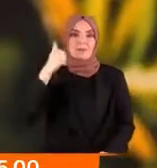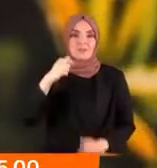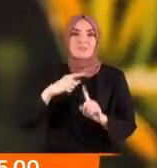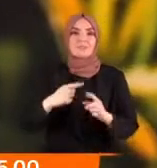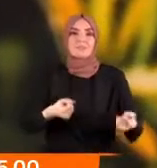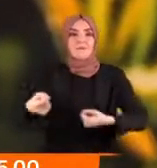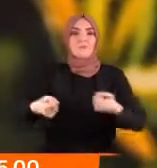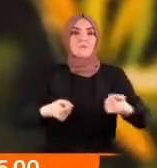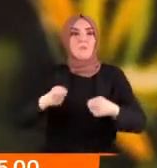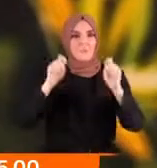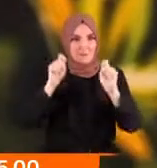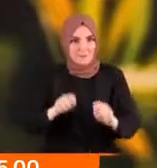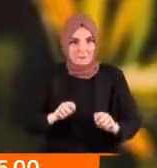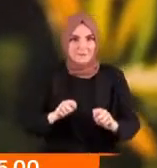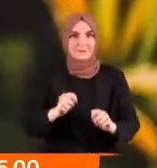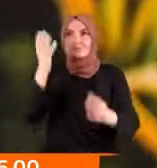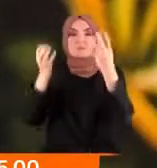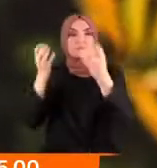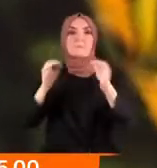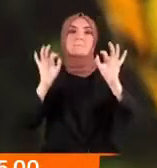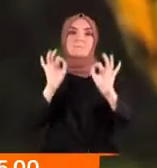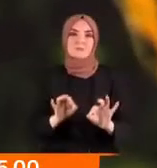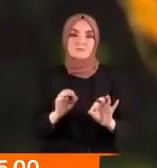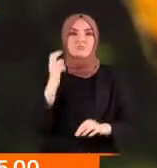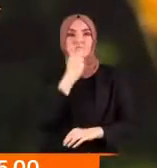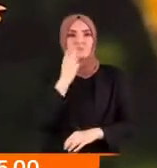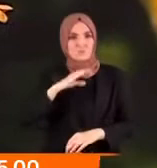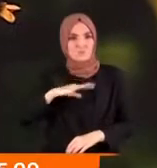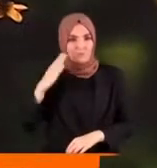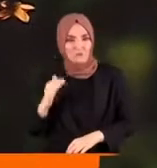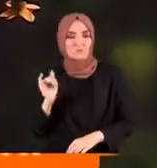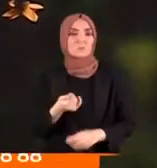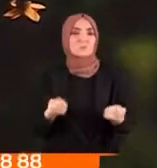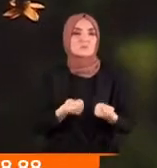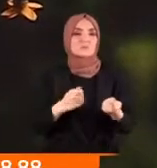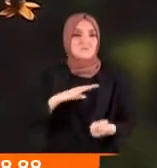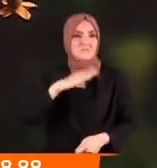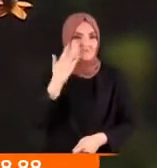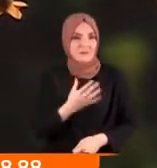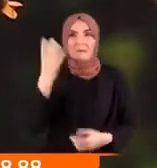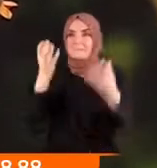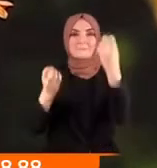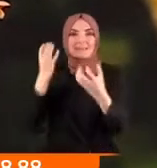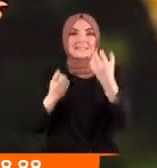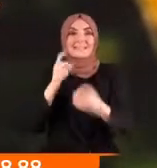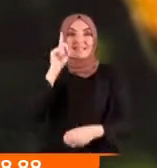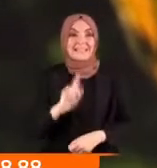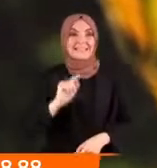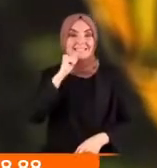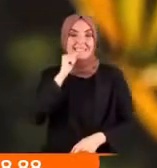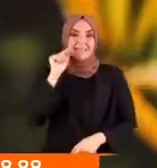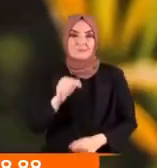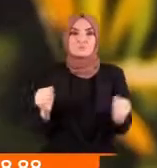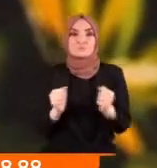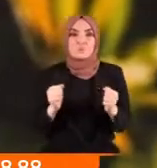başlattı. Bir tarafta müzik, diğer tarafta yoğun mesai vardı. Toplanan ilk zeytinler soğuk sıkımlı şişelere girdi ve